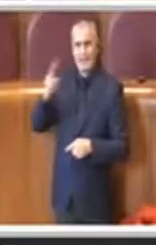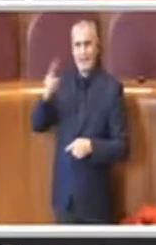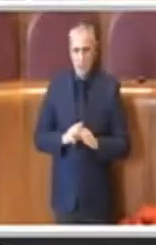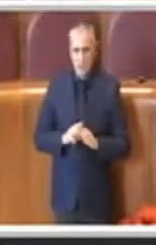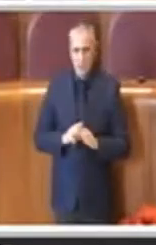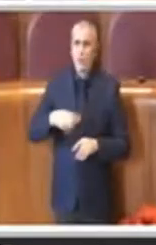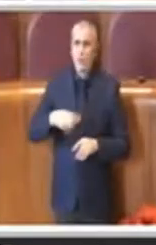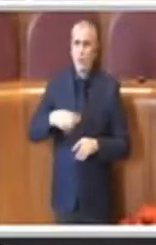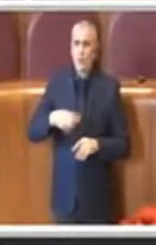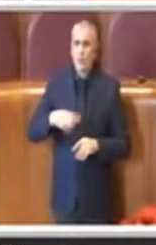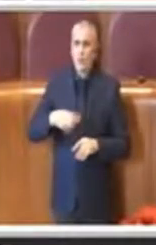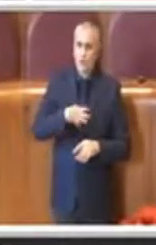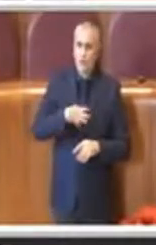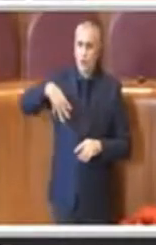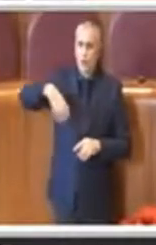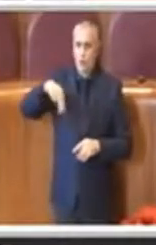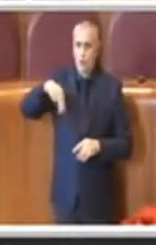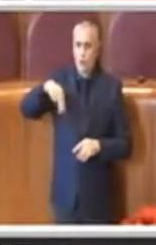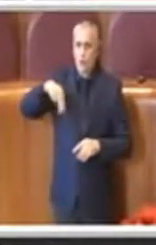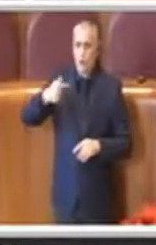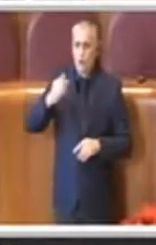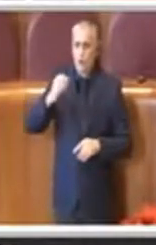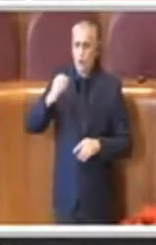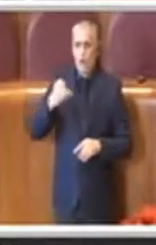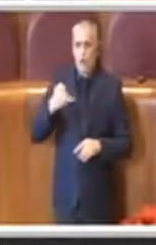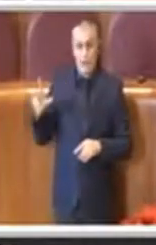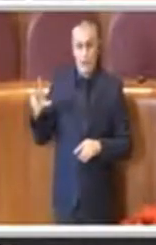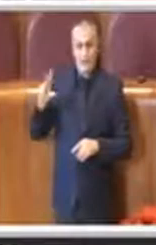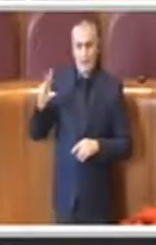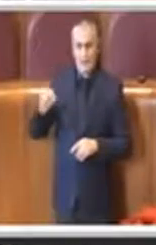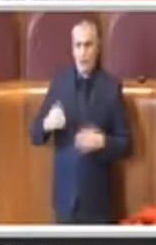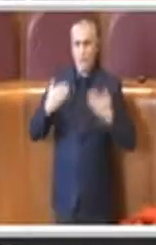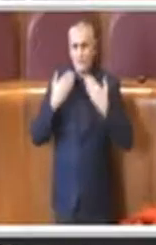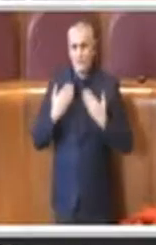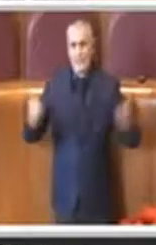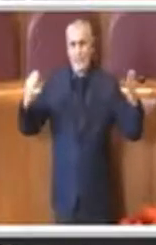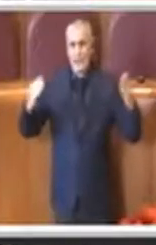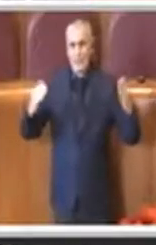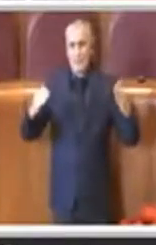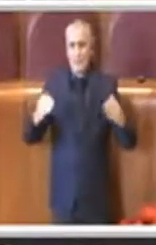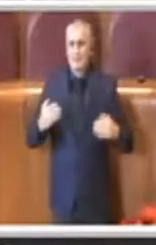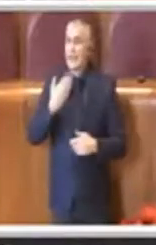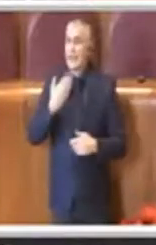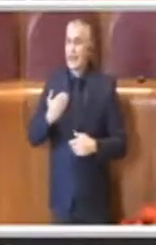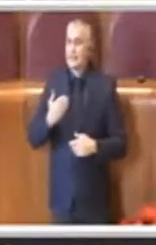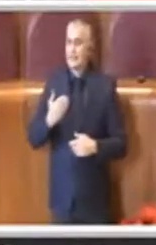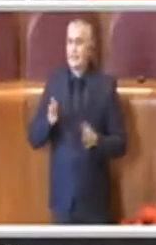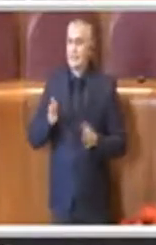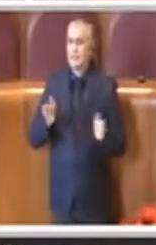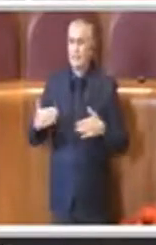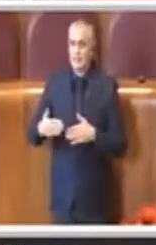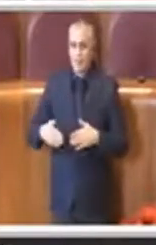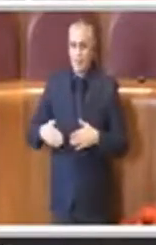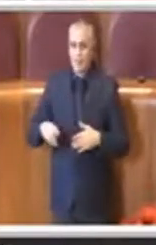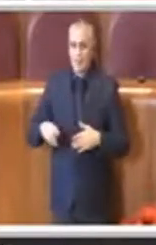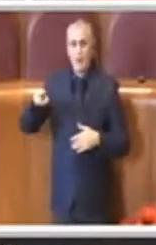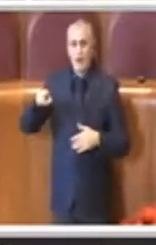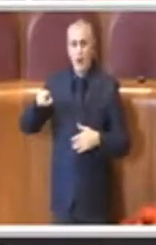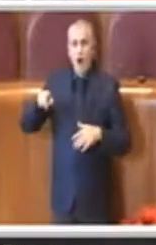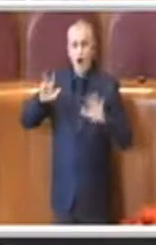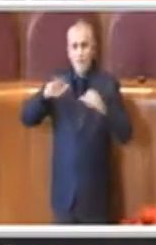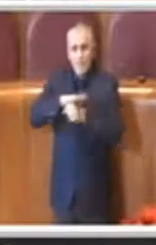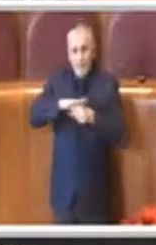l'assessore Montori nel suo intervento, che finalmente, grazie anche all'intervento del Dipartimento Urbanistica, le 8 famiglie di Tor